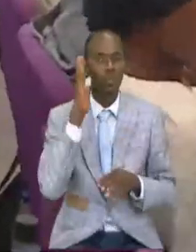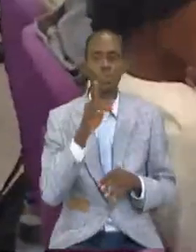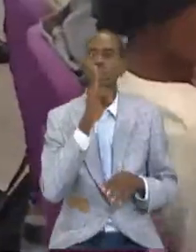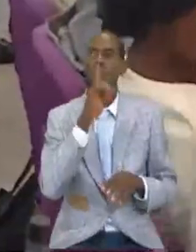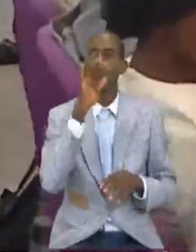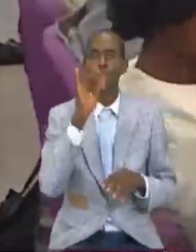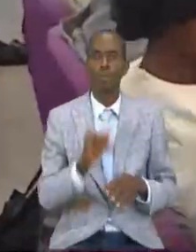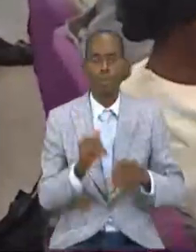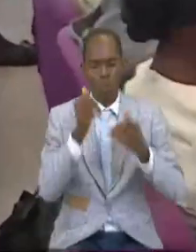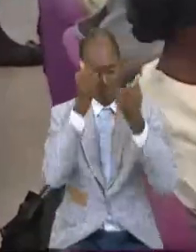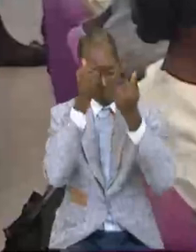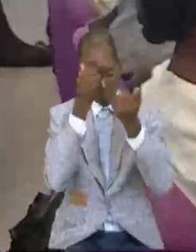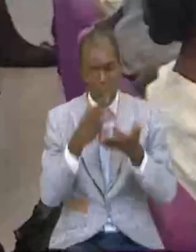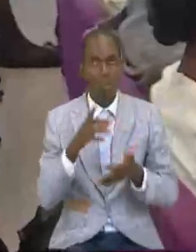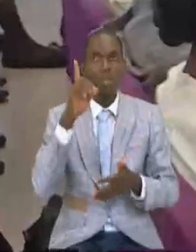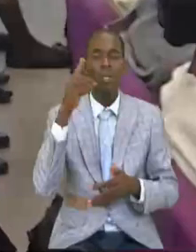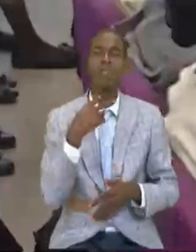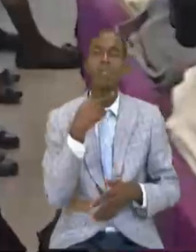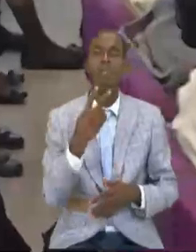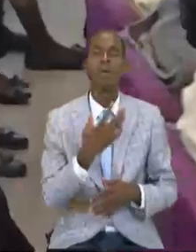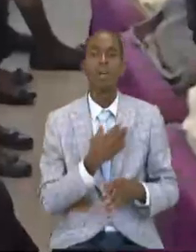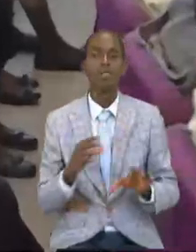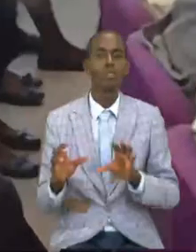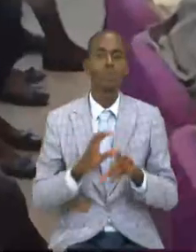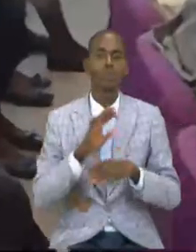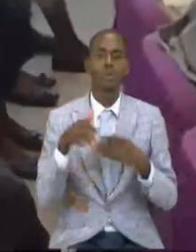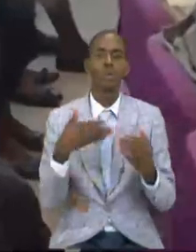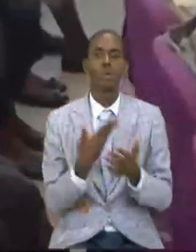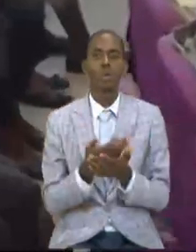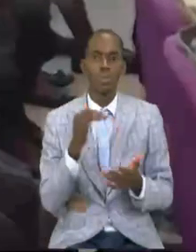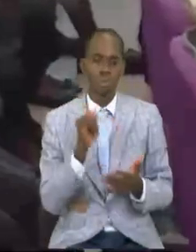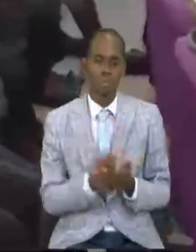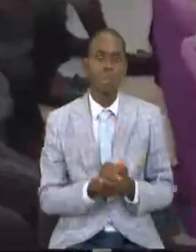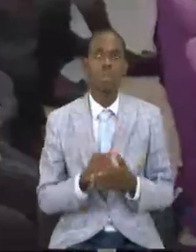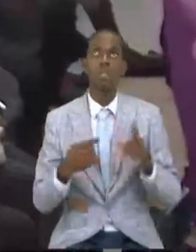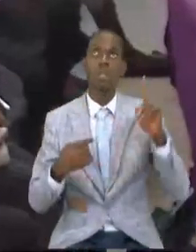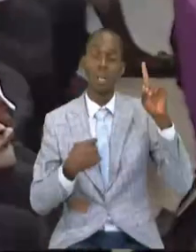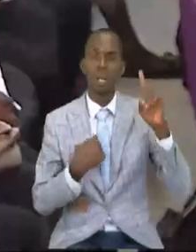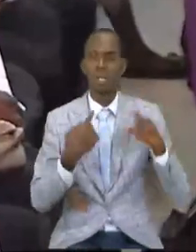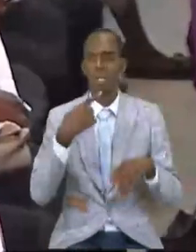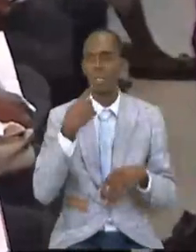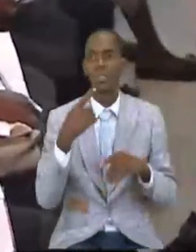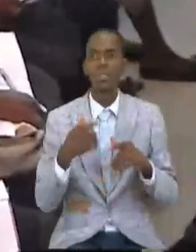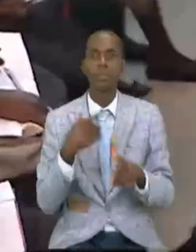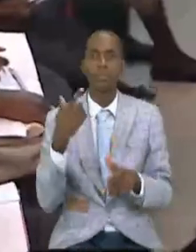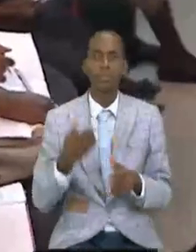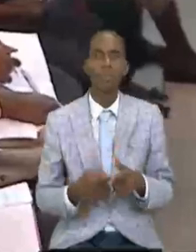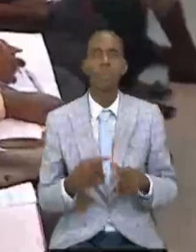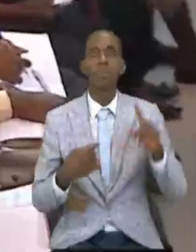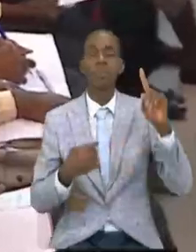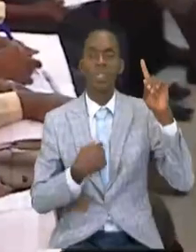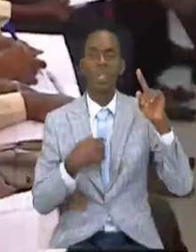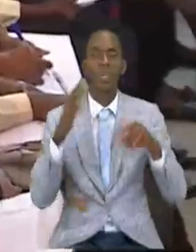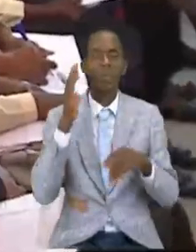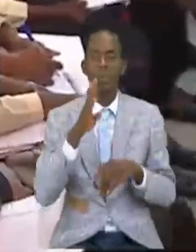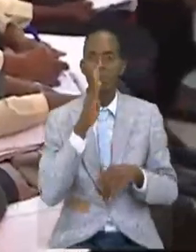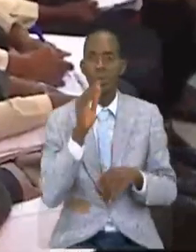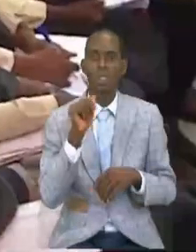vous. Mais si tu écoutes sa voix, et si tu fais tout ce que je te dirai, je